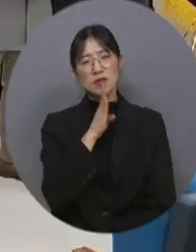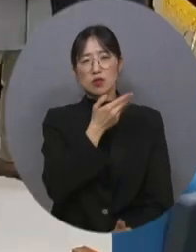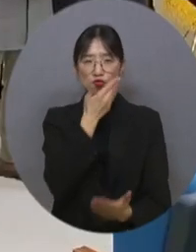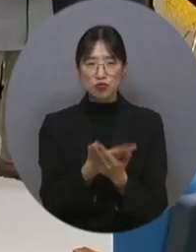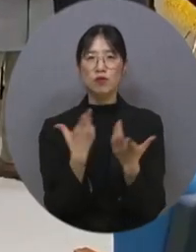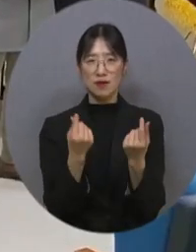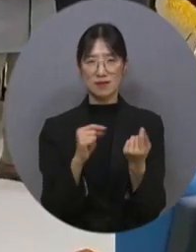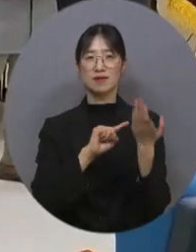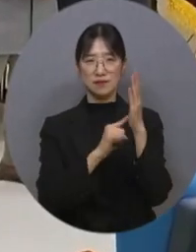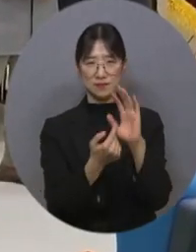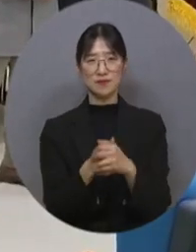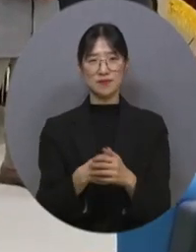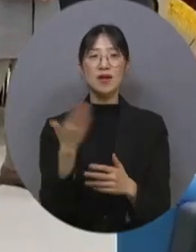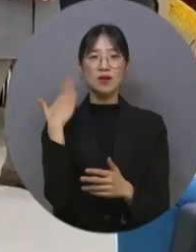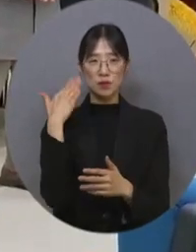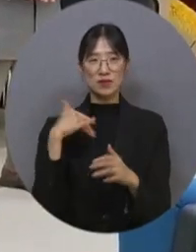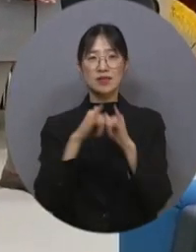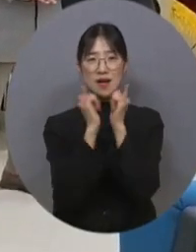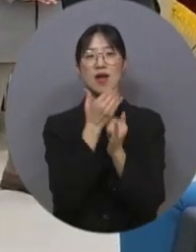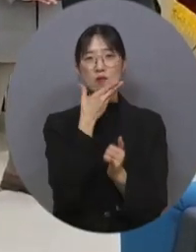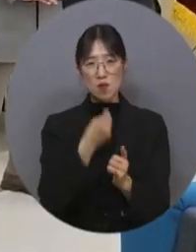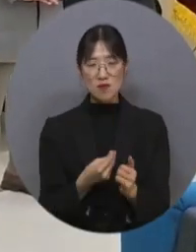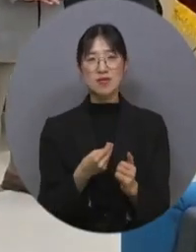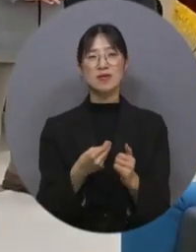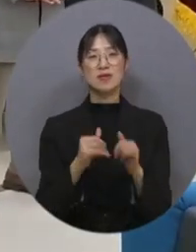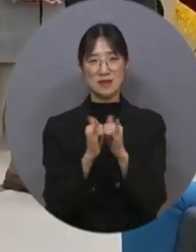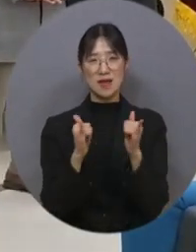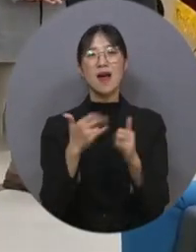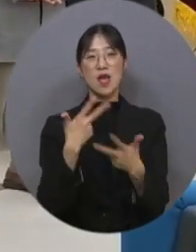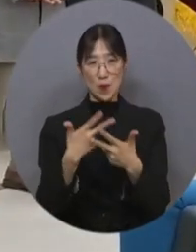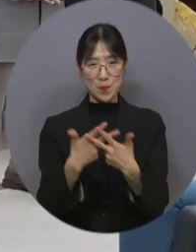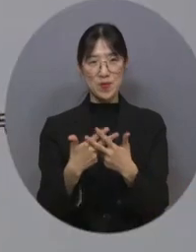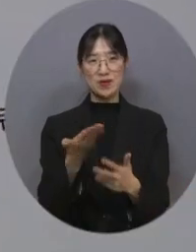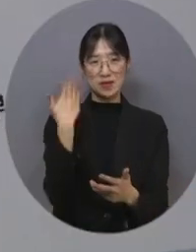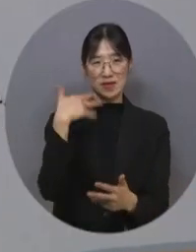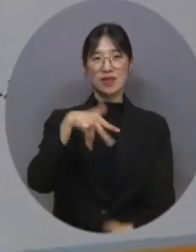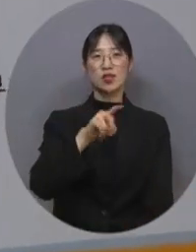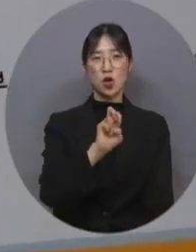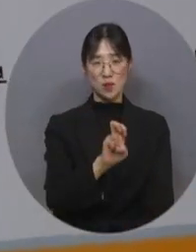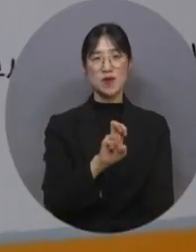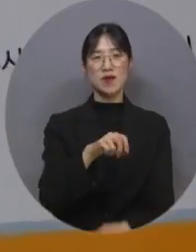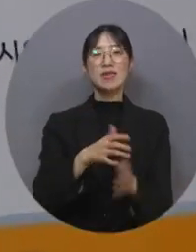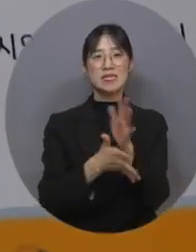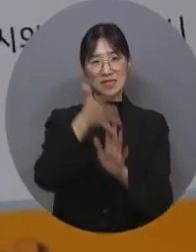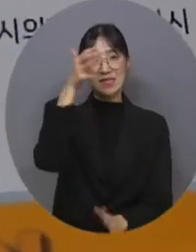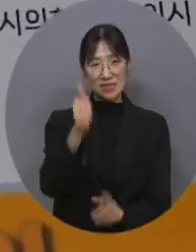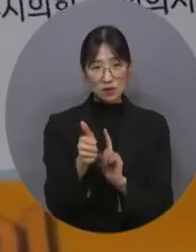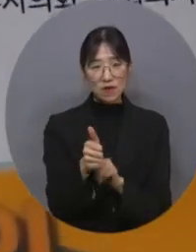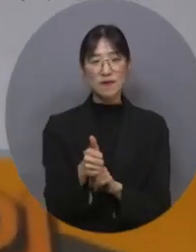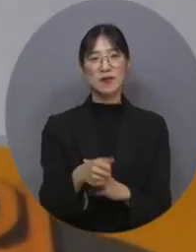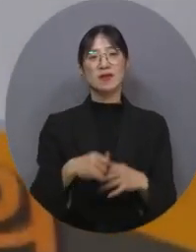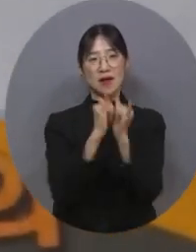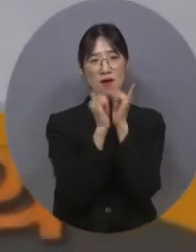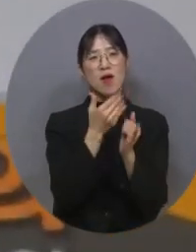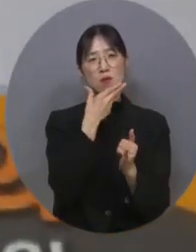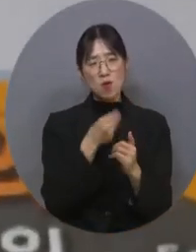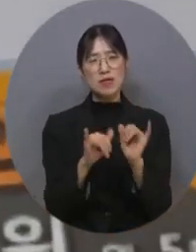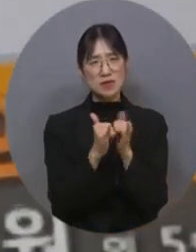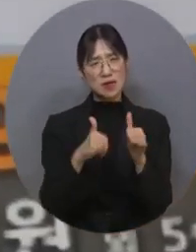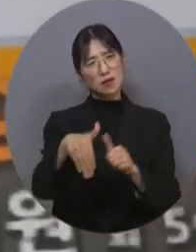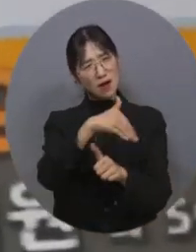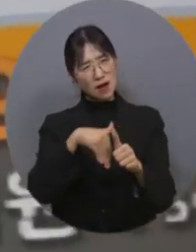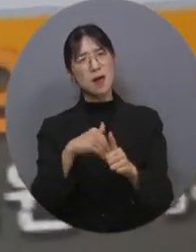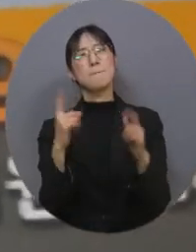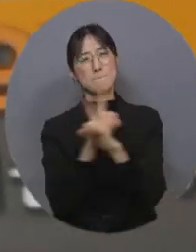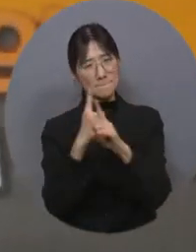시간이었습니다. 의정부 사회복지사협회는 지난해 정명 시의원의 사회복지사 처우 및 지위 향상에 관한